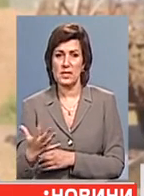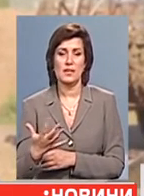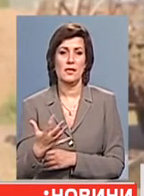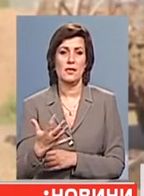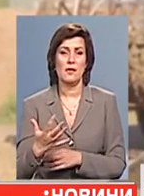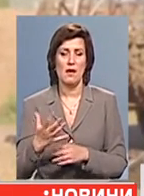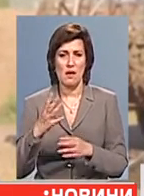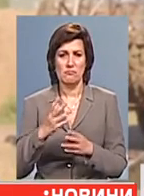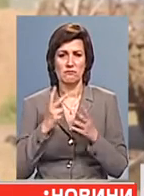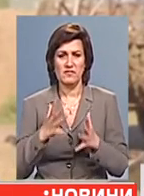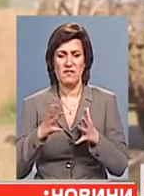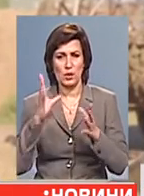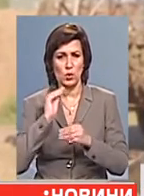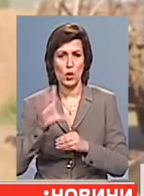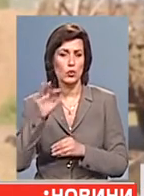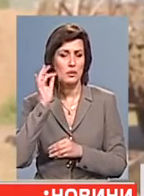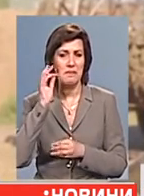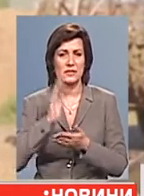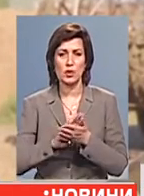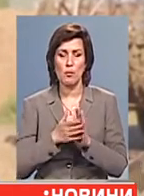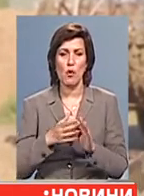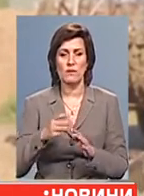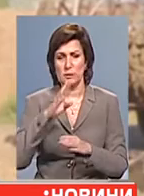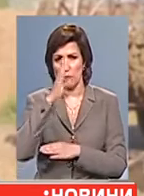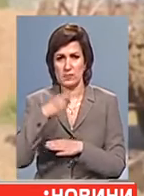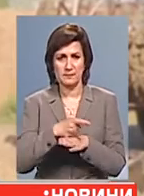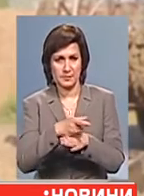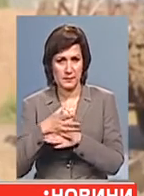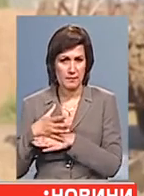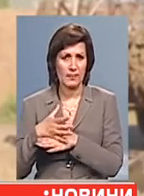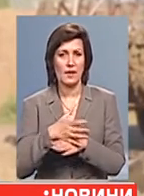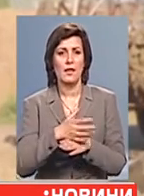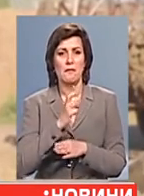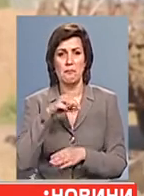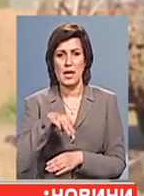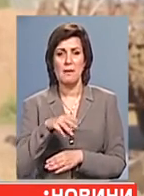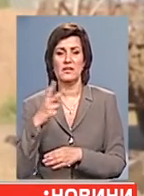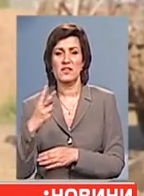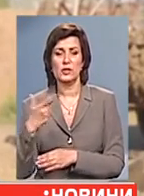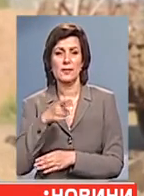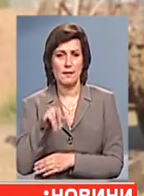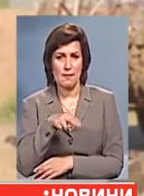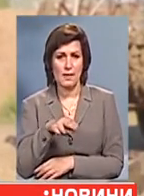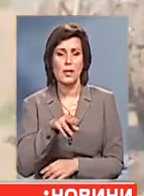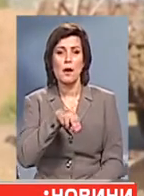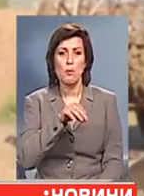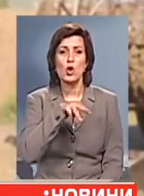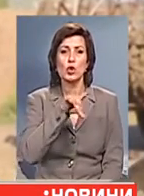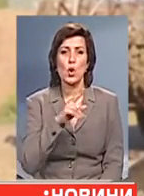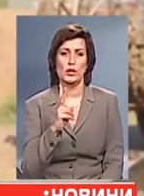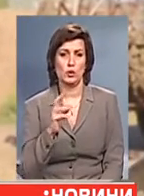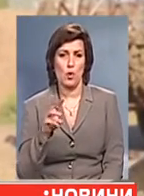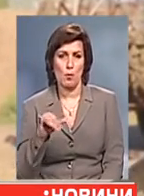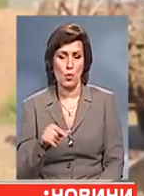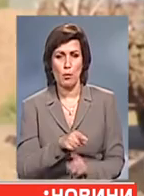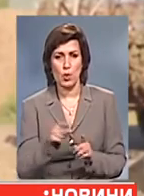відверто ігноруючи мінські домовленості, противник вів вогонь з реактивних систем залпового вогню БМ-21 «Град» по Троїцькому. Загалом,